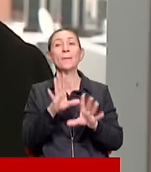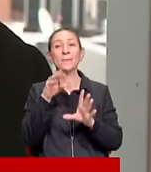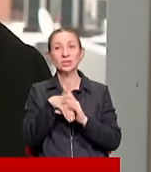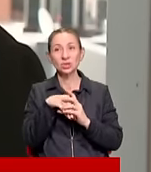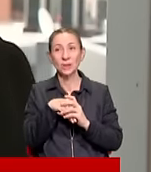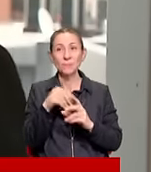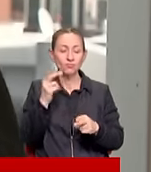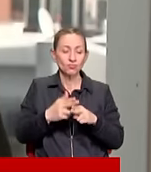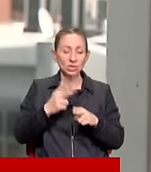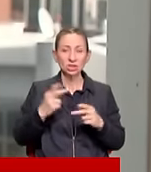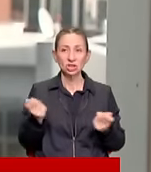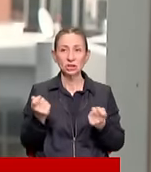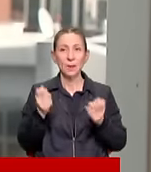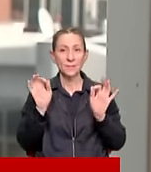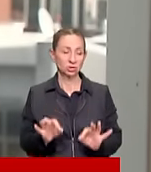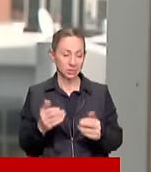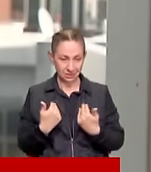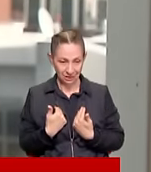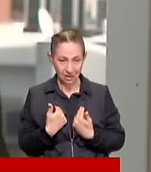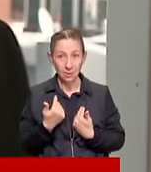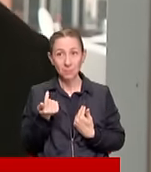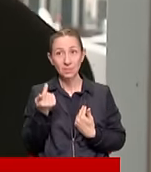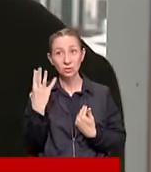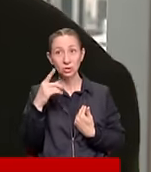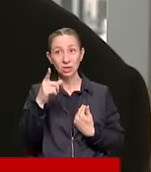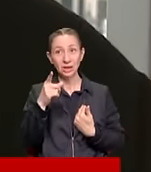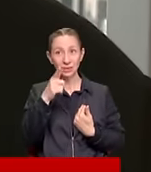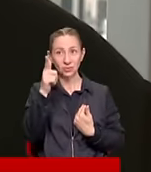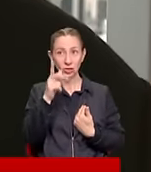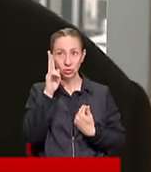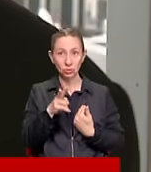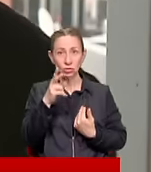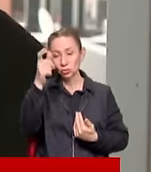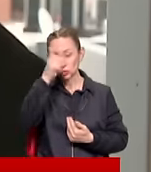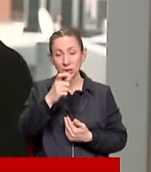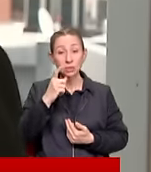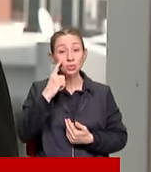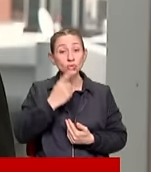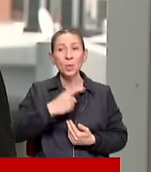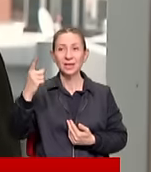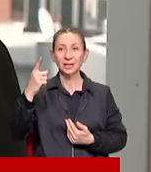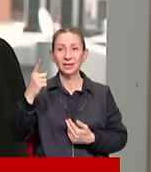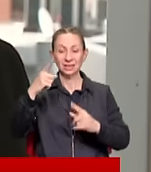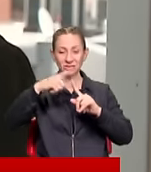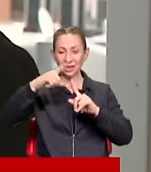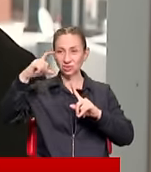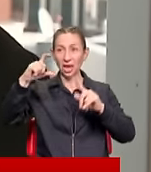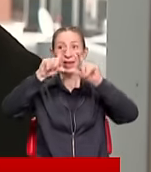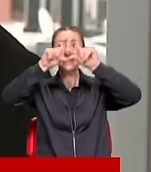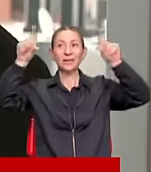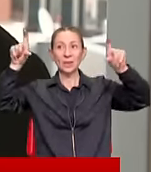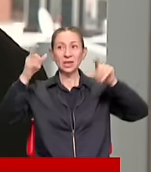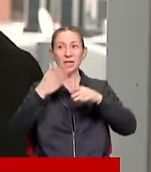için bir an önce çalışmalara başladık. Biraz önce oynattınız. Biliyorsunuz Türkiye Cumhuriyeti